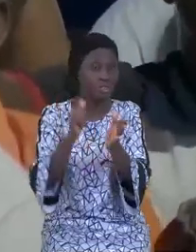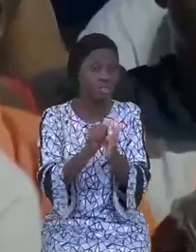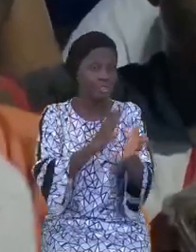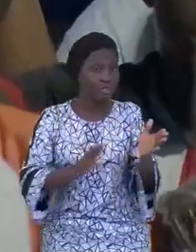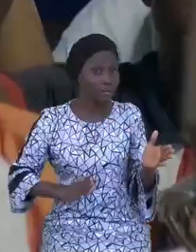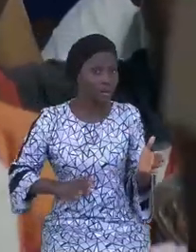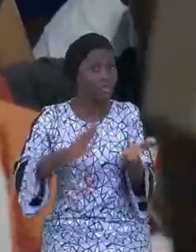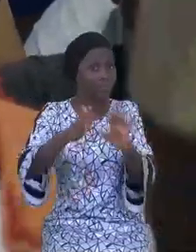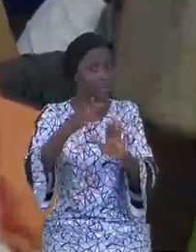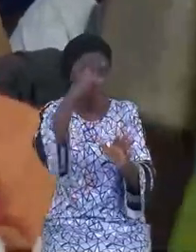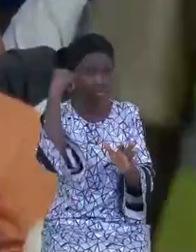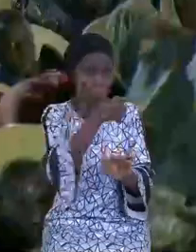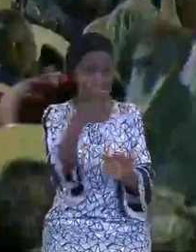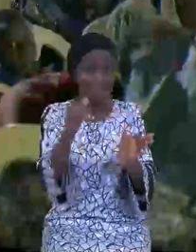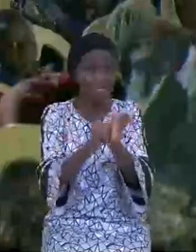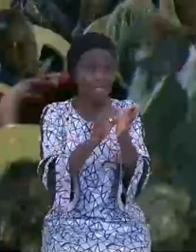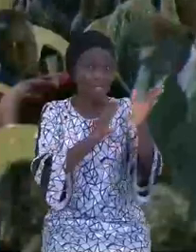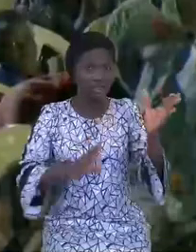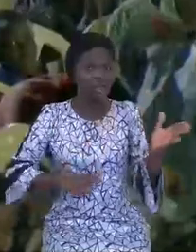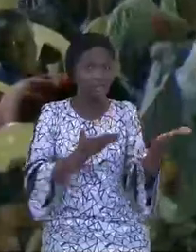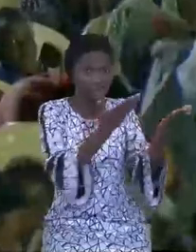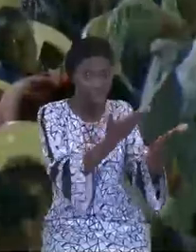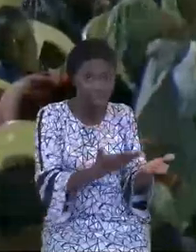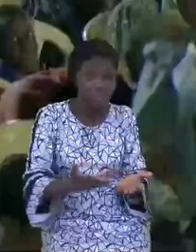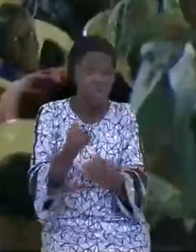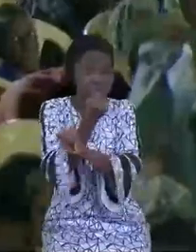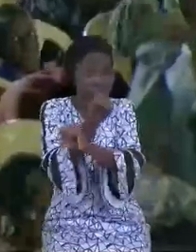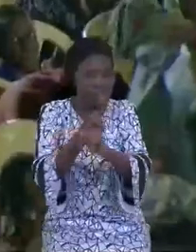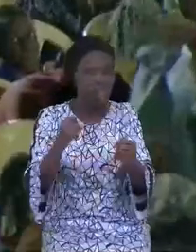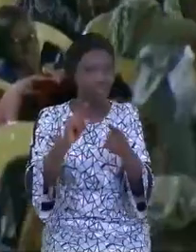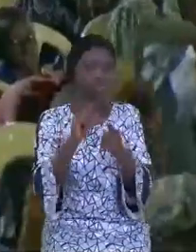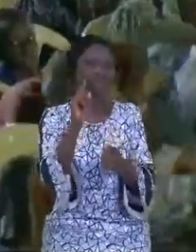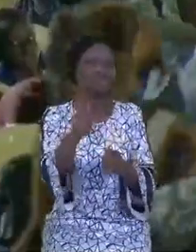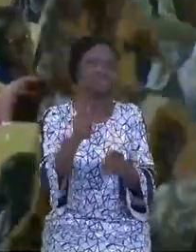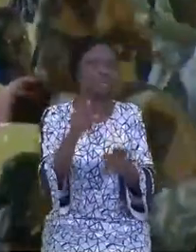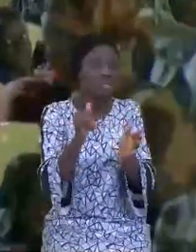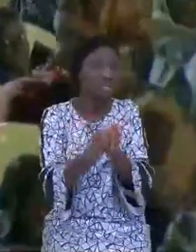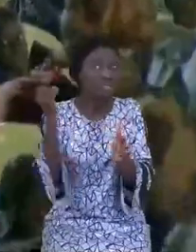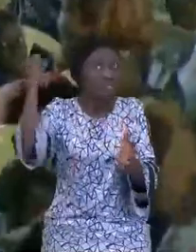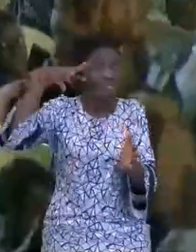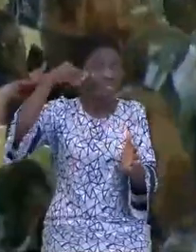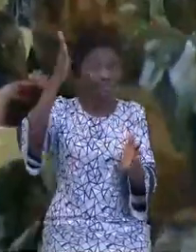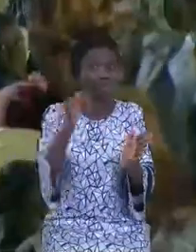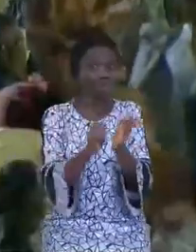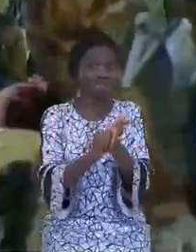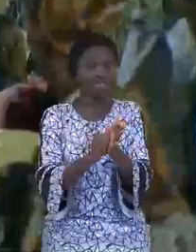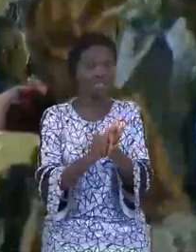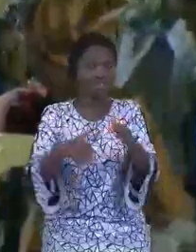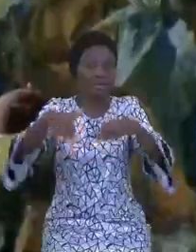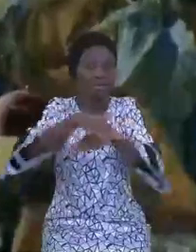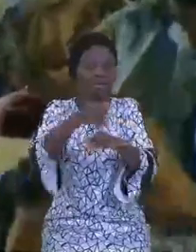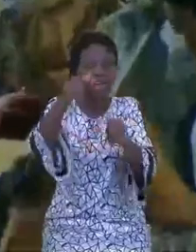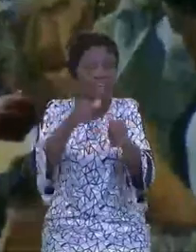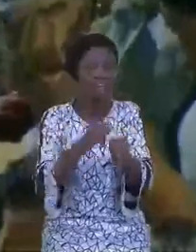Oui, je crois, il m'a apporté le salut. La grâce de Dieu qui couvre chacun est disponible pour moi.